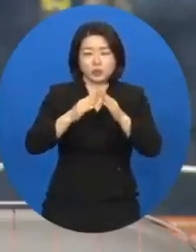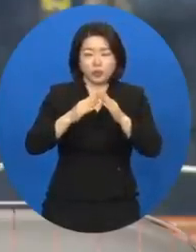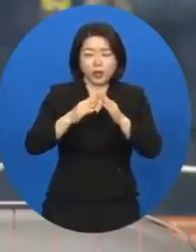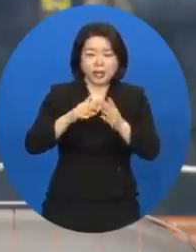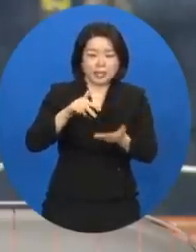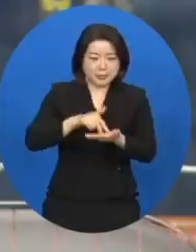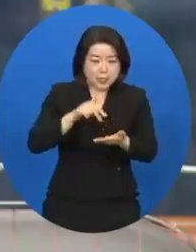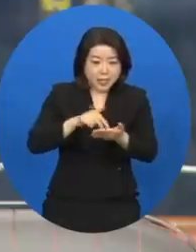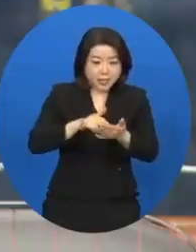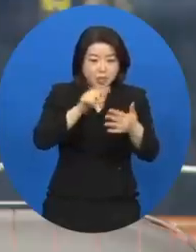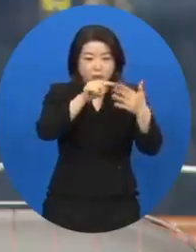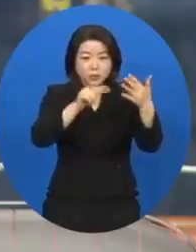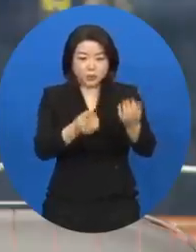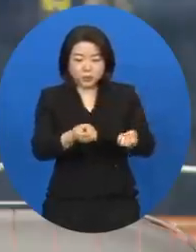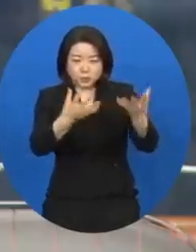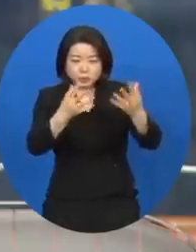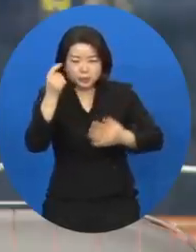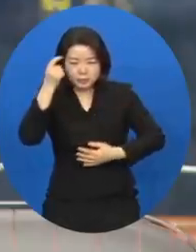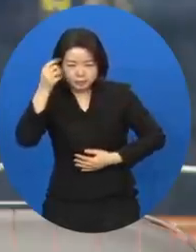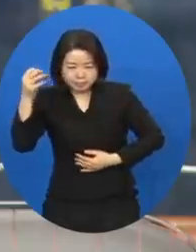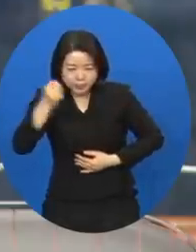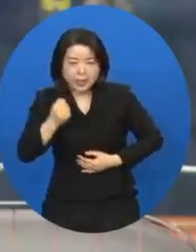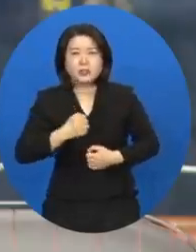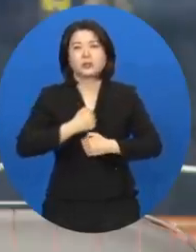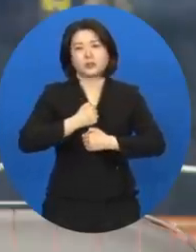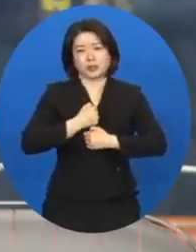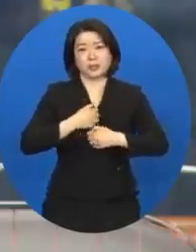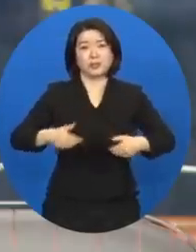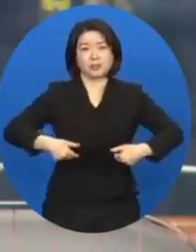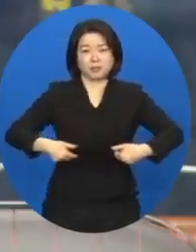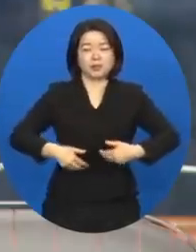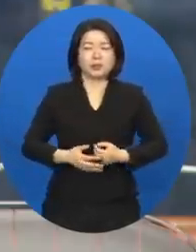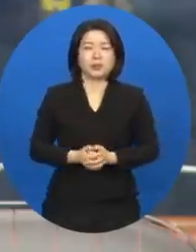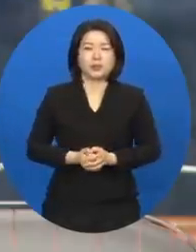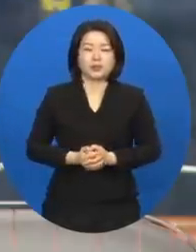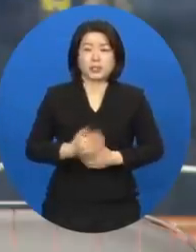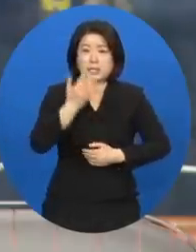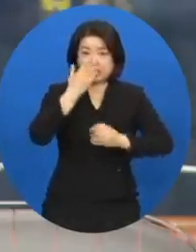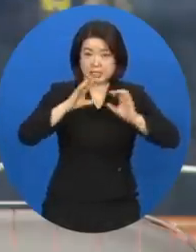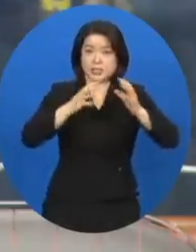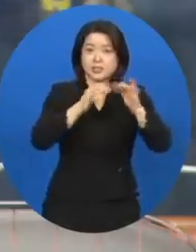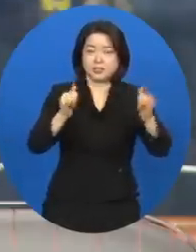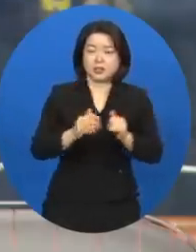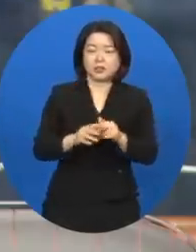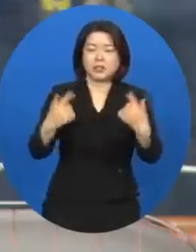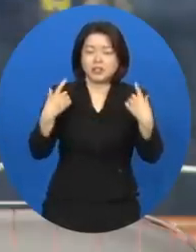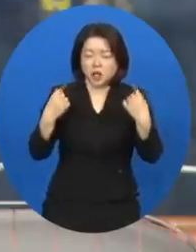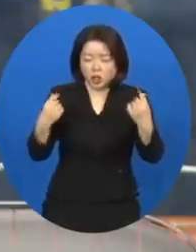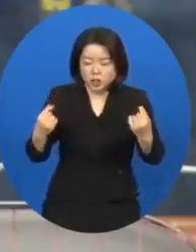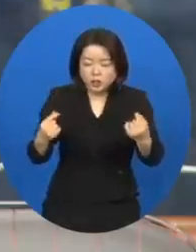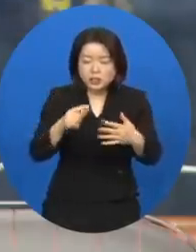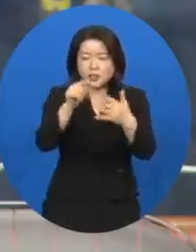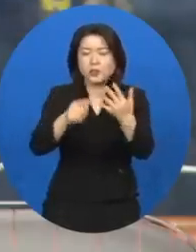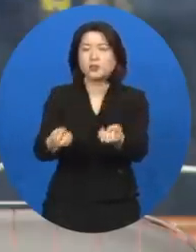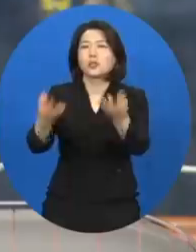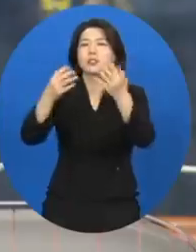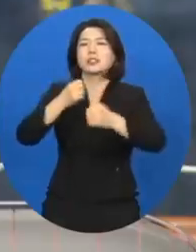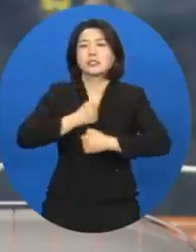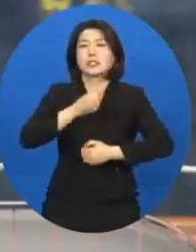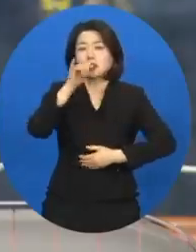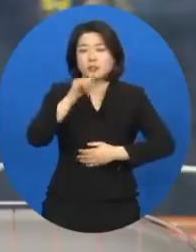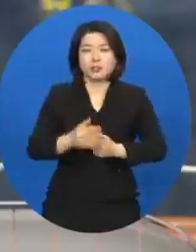유월절로 지키자고 한 거예요. 이스라엘 백성들은 지금도 유월절을 지킵니다. 그런데